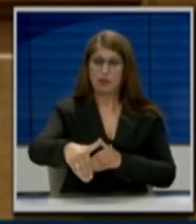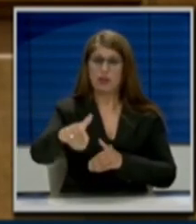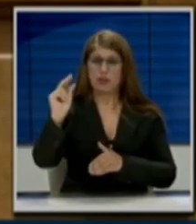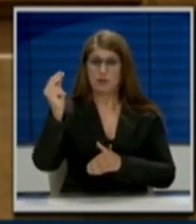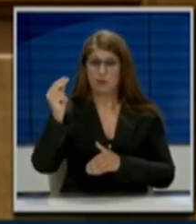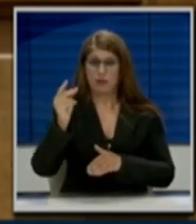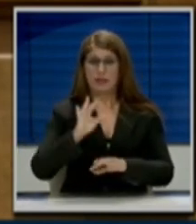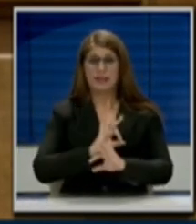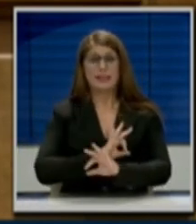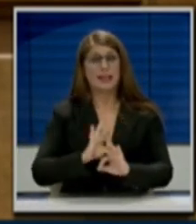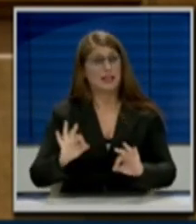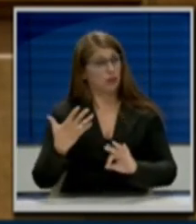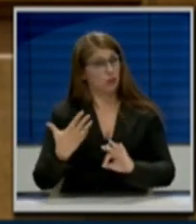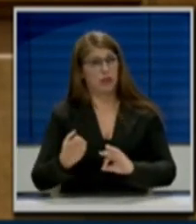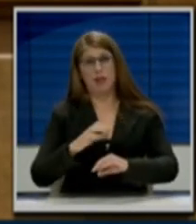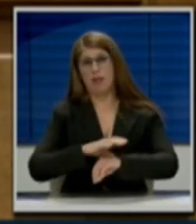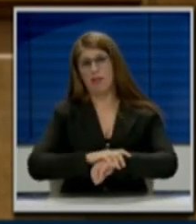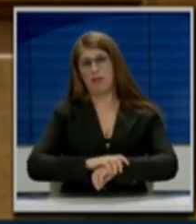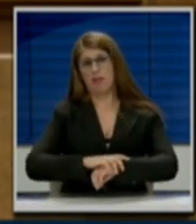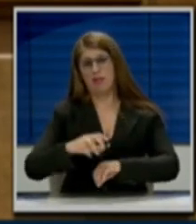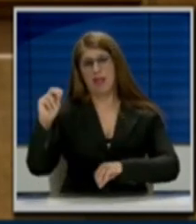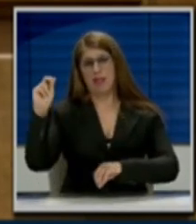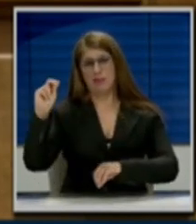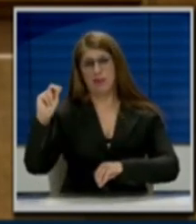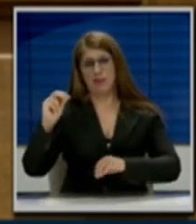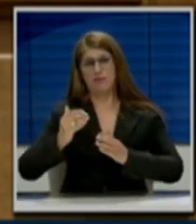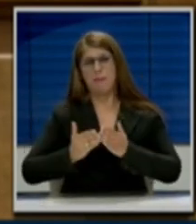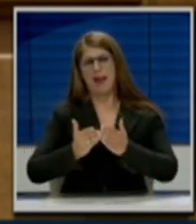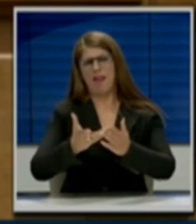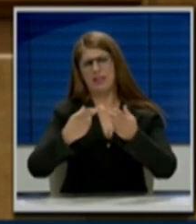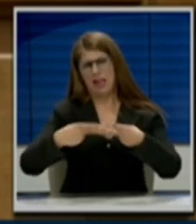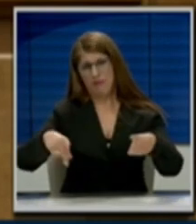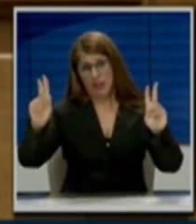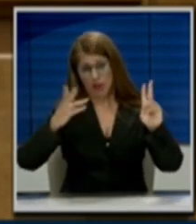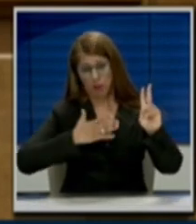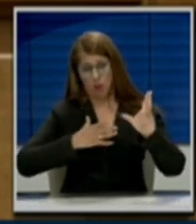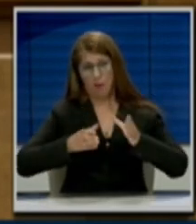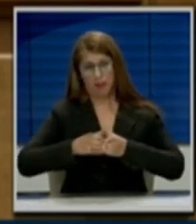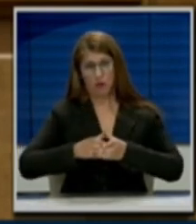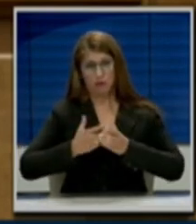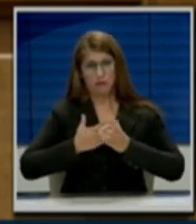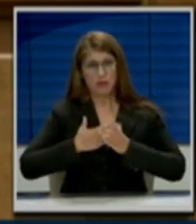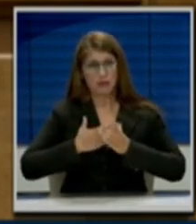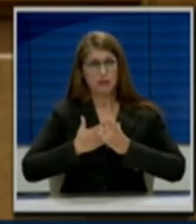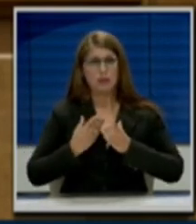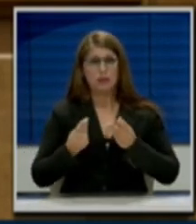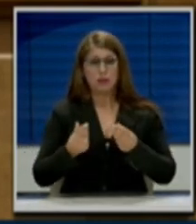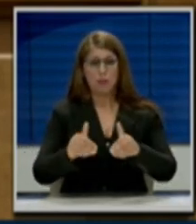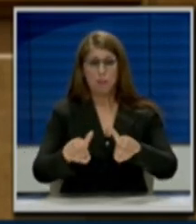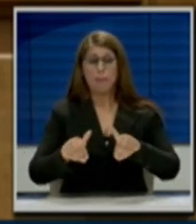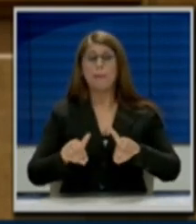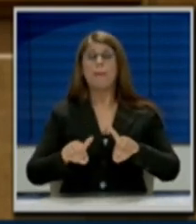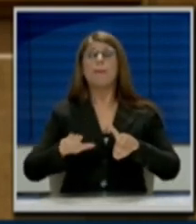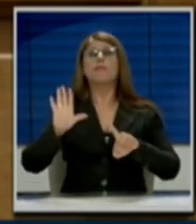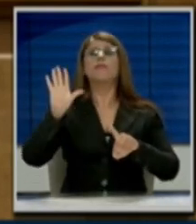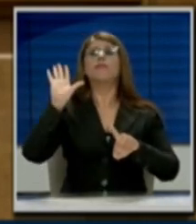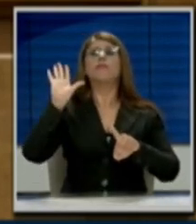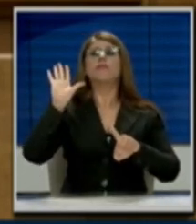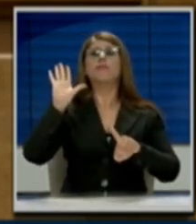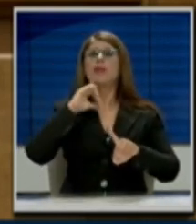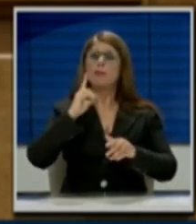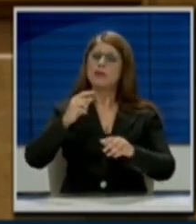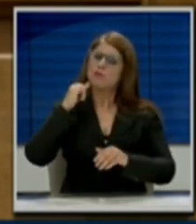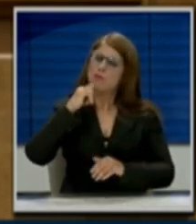σίγουρα είναι δέσμευση της πλεύσης ελευθερίας, με τρόπο ανυποχώρητο να